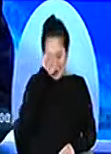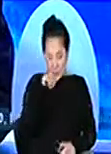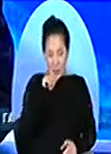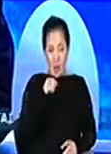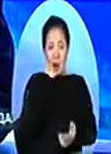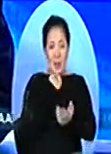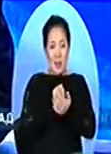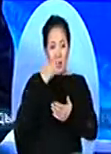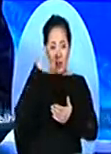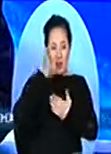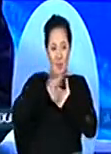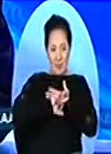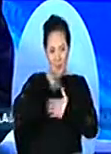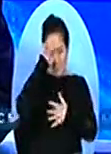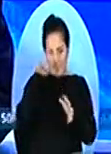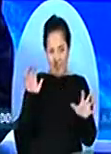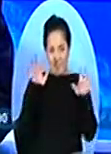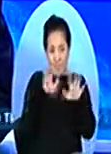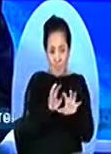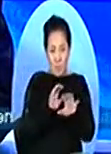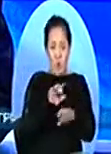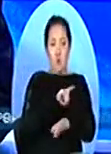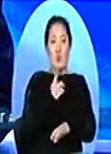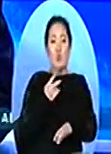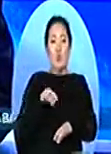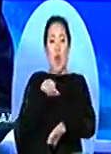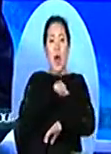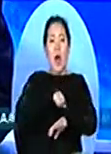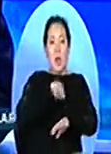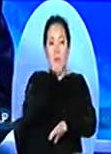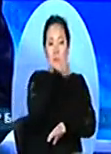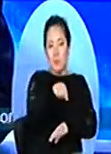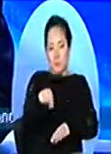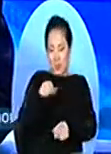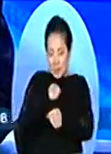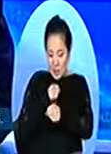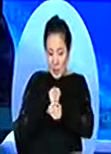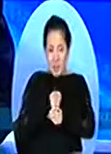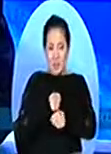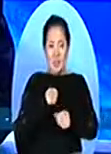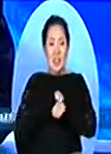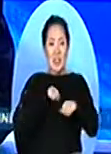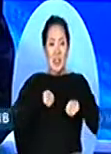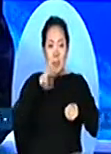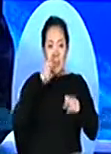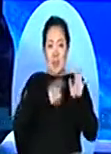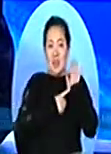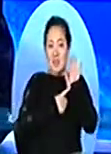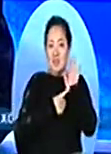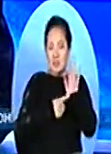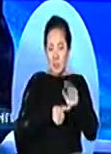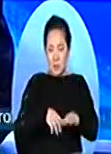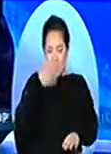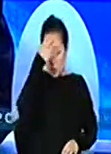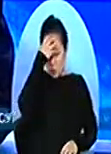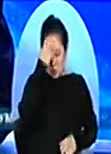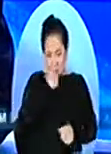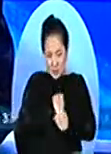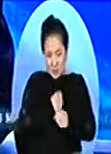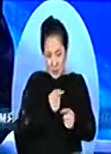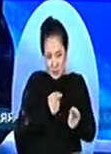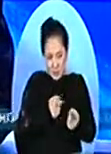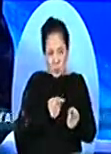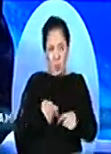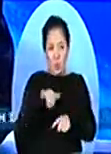зүүн аймагуудад ажиллаж засгийн газрын үйл ажиллагааны чиглэлийн талаар иргэдэд мэдээлэл өглөө. Иргэдийн зүгээс төрийн албыг улс төржилтөөс